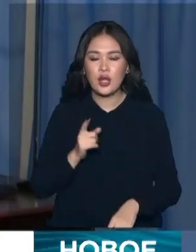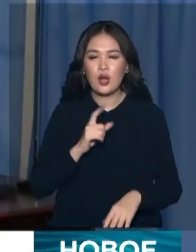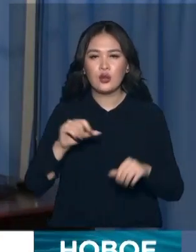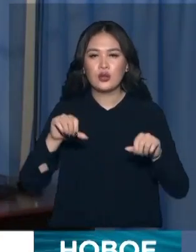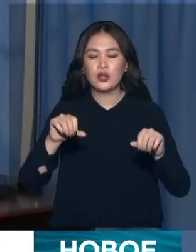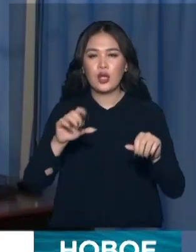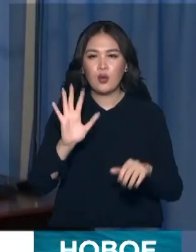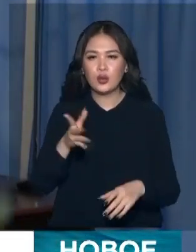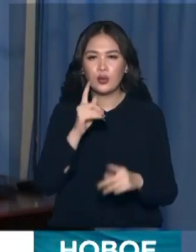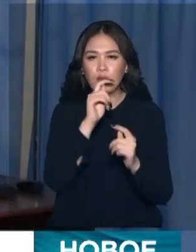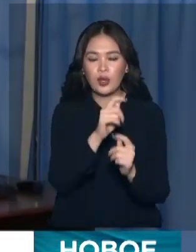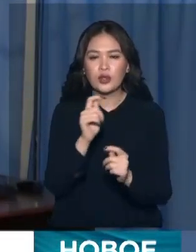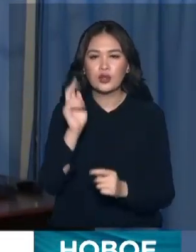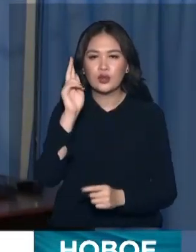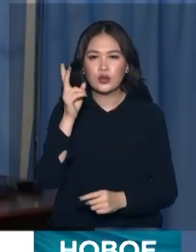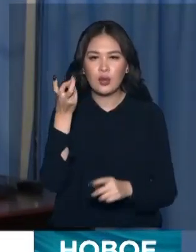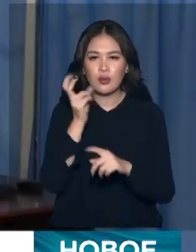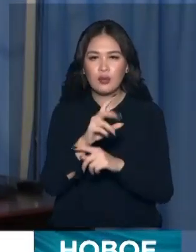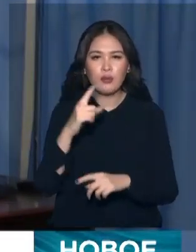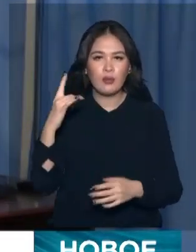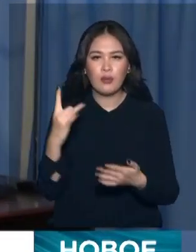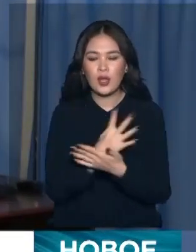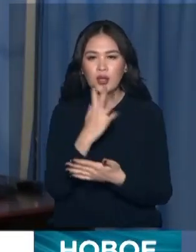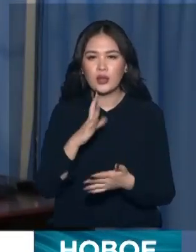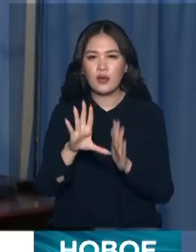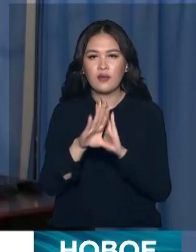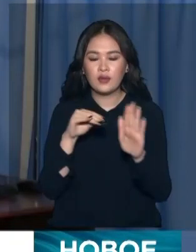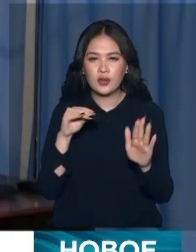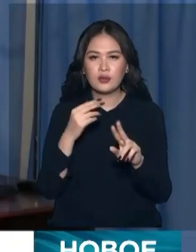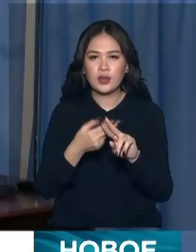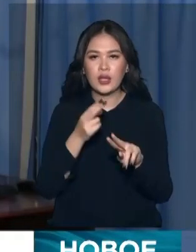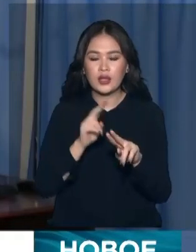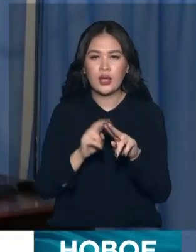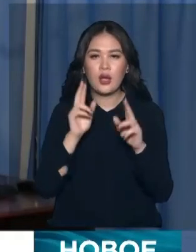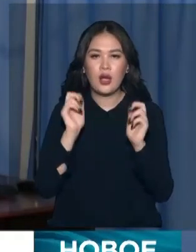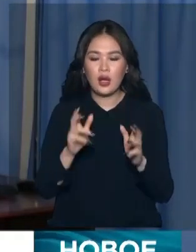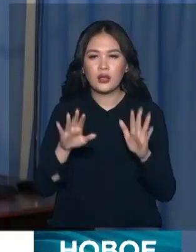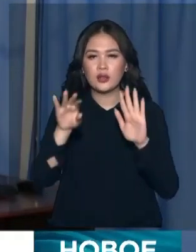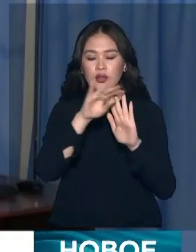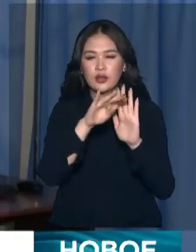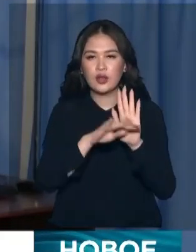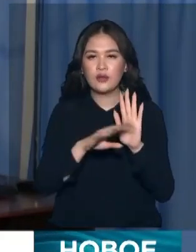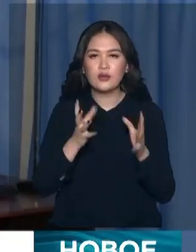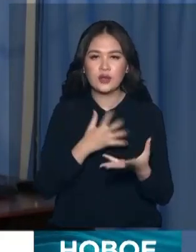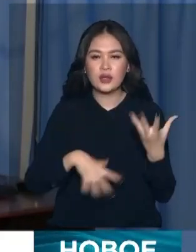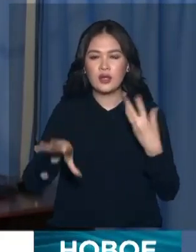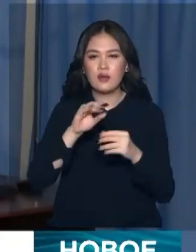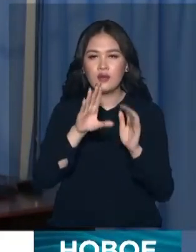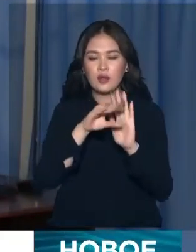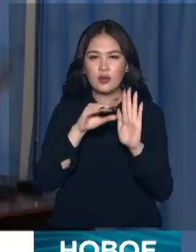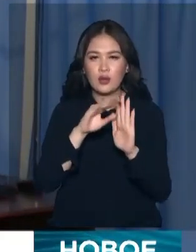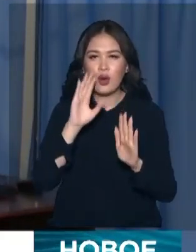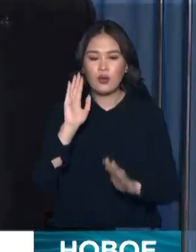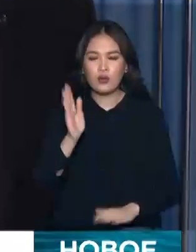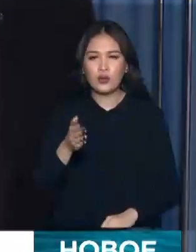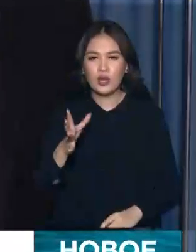будут дарить подарки тем, кто пришел первый раз проголосовать. И как же традиционно все выборы в нашем городе проходят